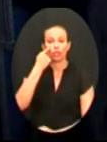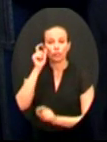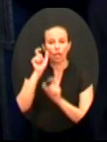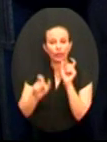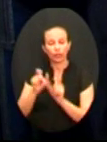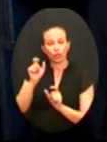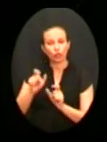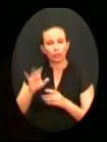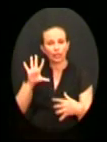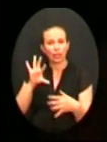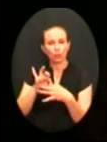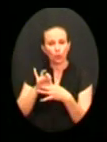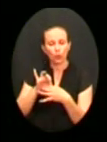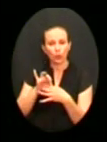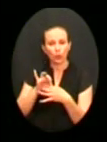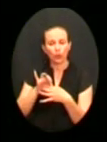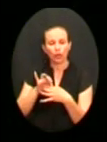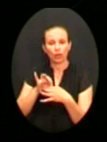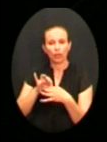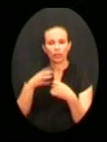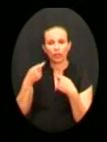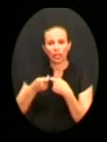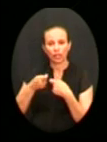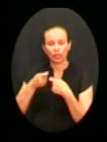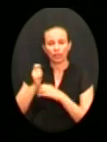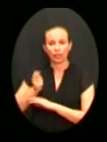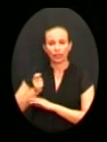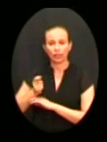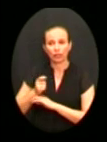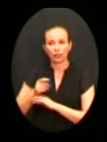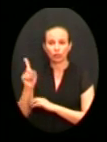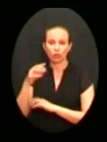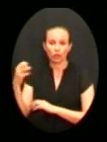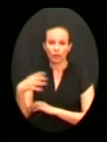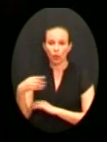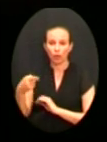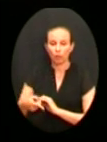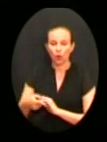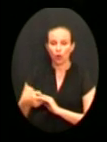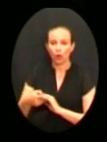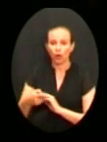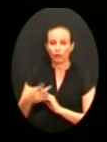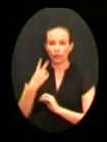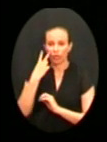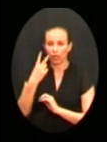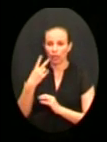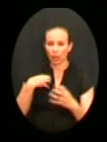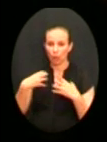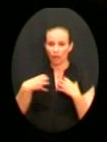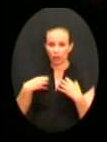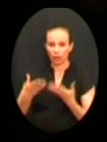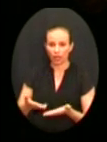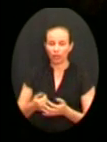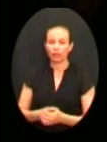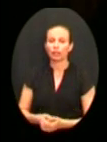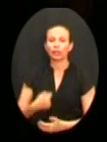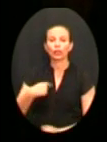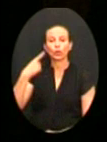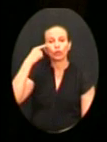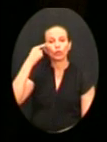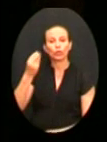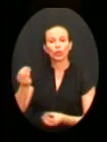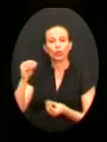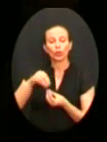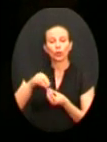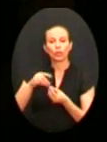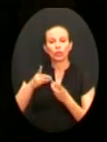שאנשים יתחברו לכנסת אחרי שהם יבואו, או מי שיבוא לכאן ויראה את המופעים האלה? אני חושב שזה עוד דרך